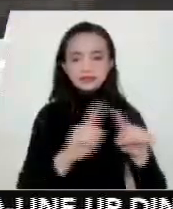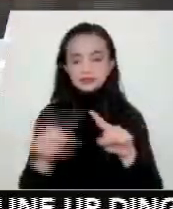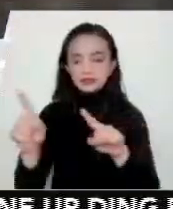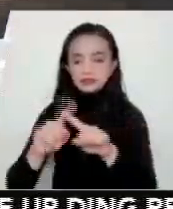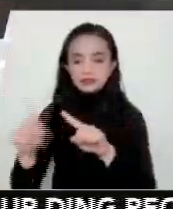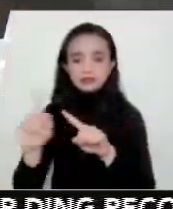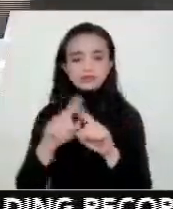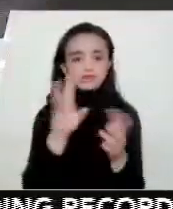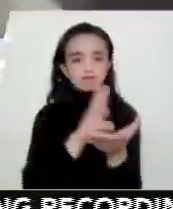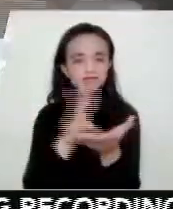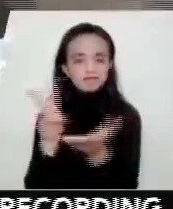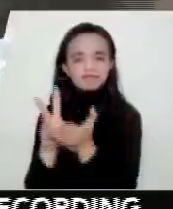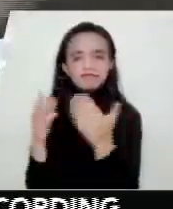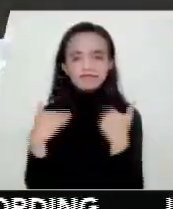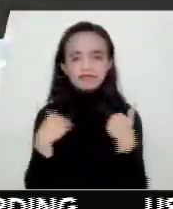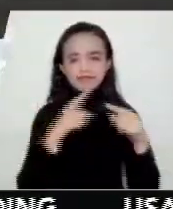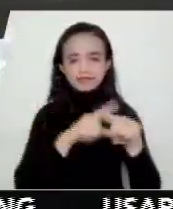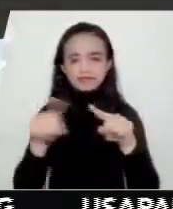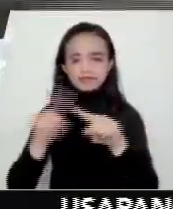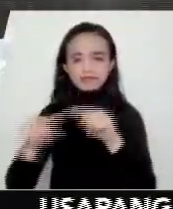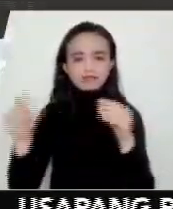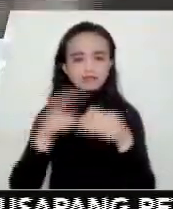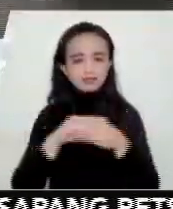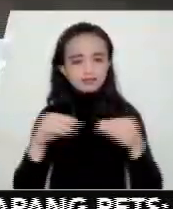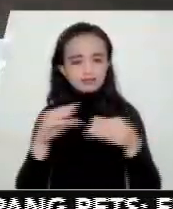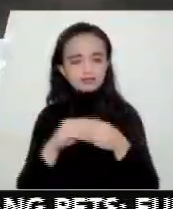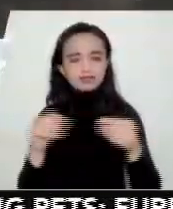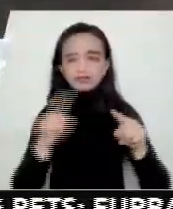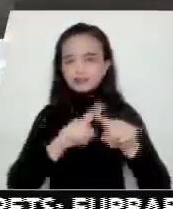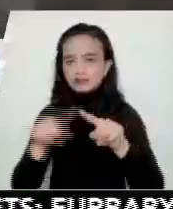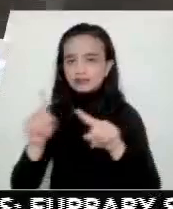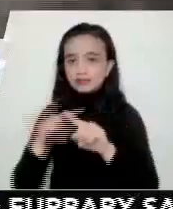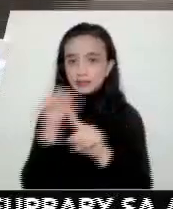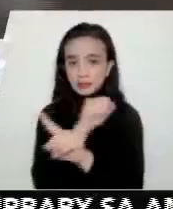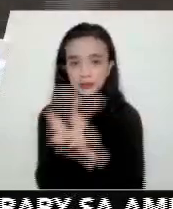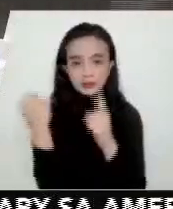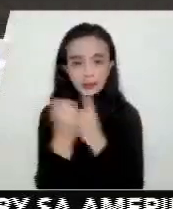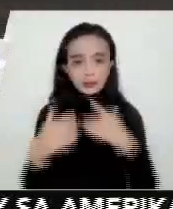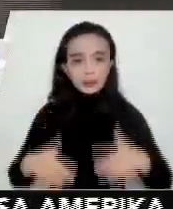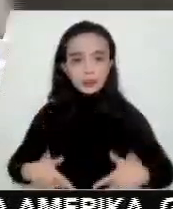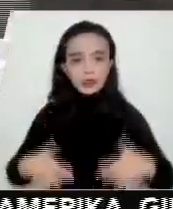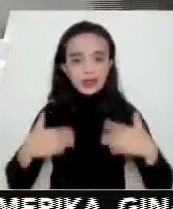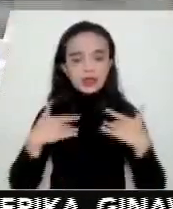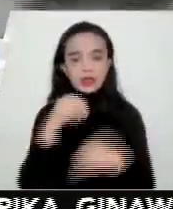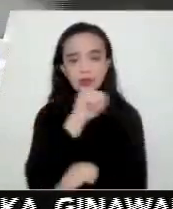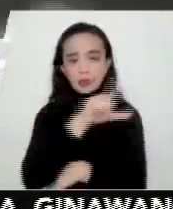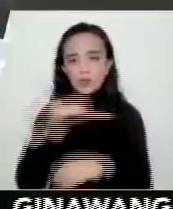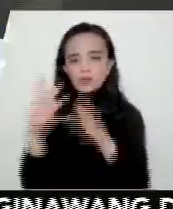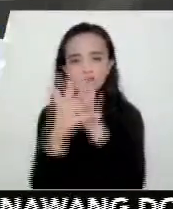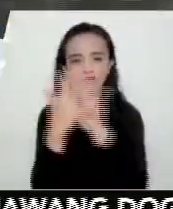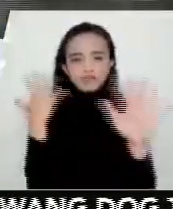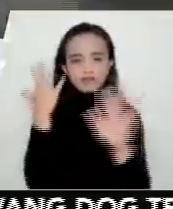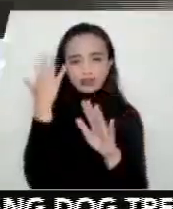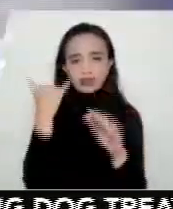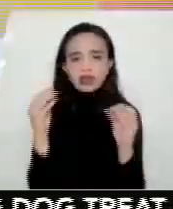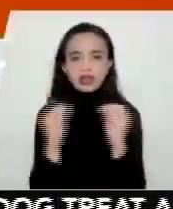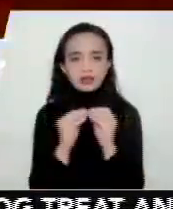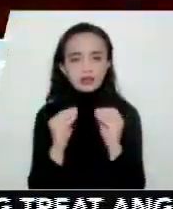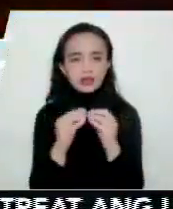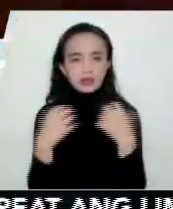ibang kwento, mula sa iba't ibang estado ng buhay, lahat pumipila para pagtibayin ang